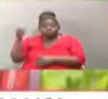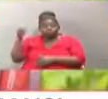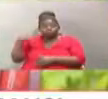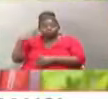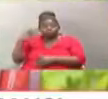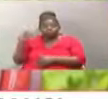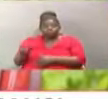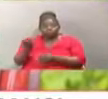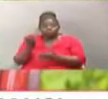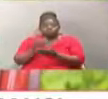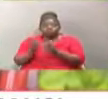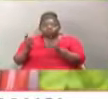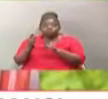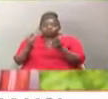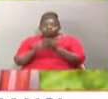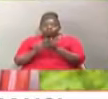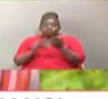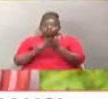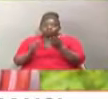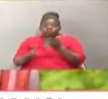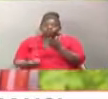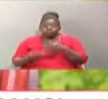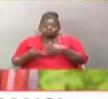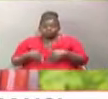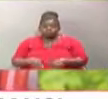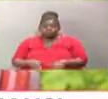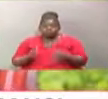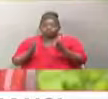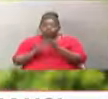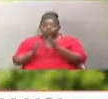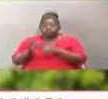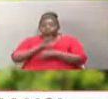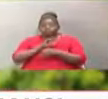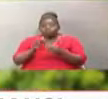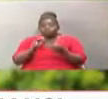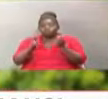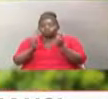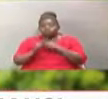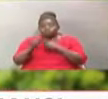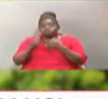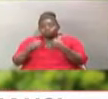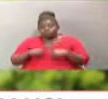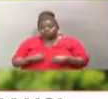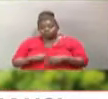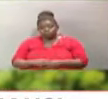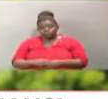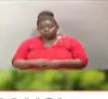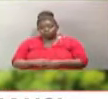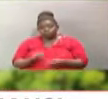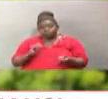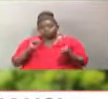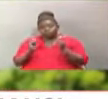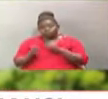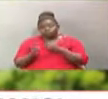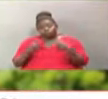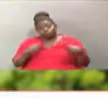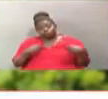Mutondwe, asabye bannayuganda okweyisa amazaalibwa ga Yesu okukyusa ebikolwa byabwe. Akyuse emitima